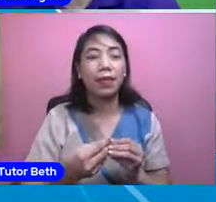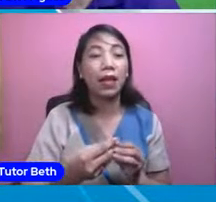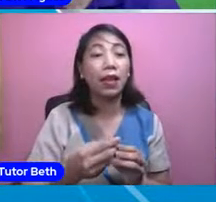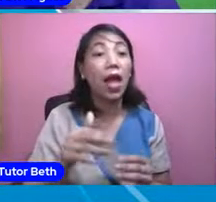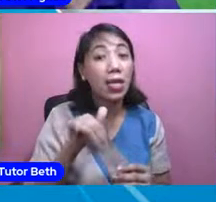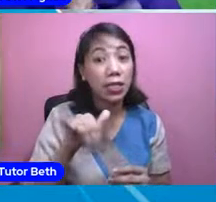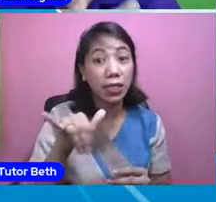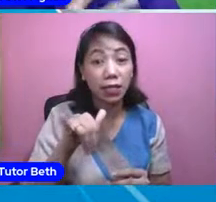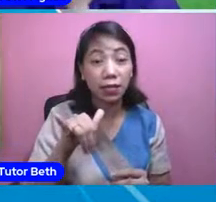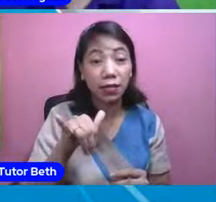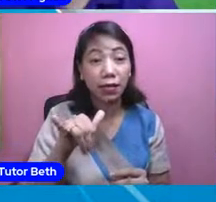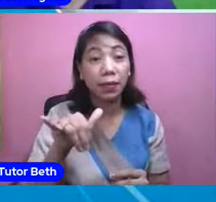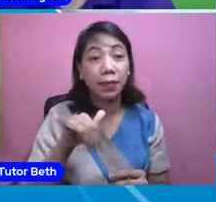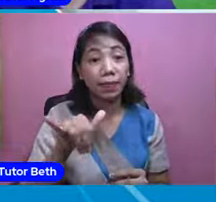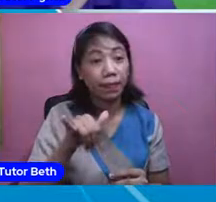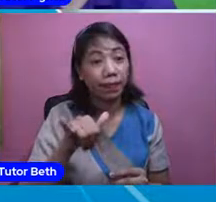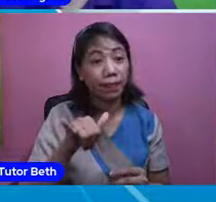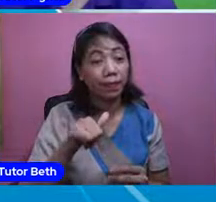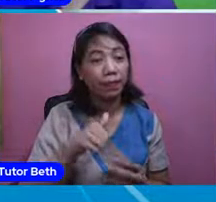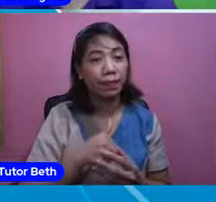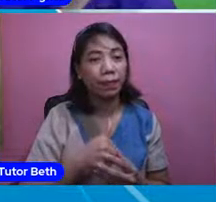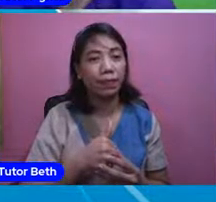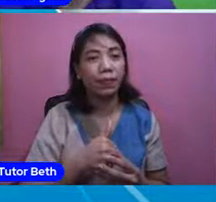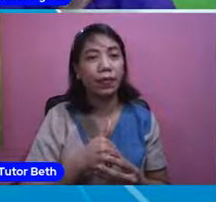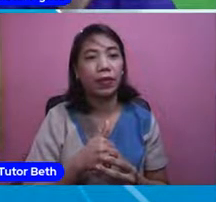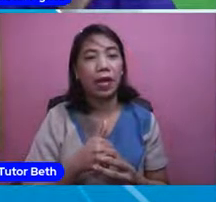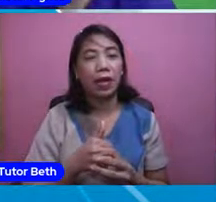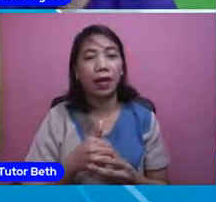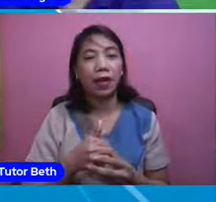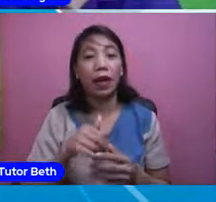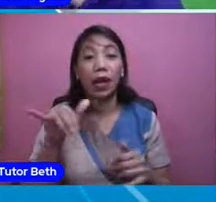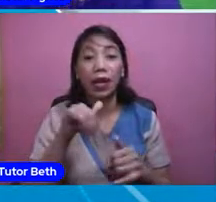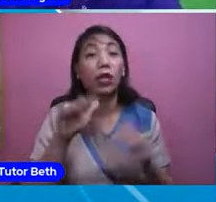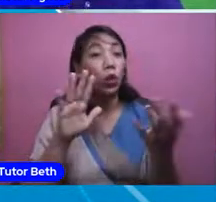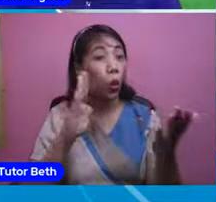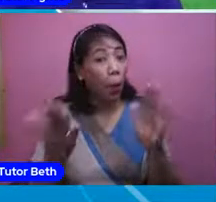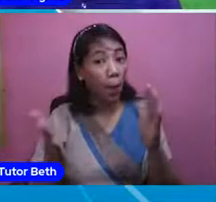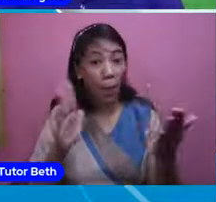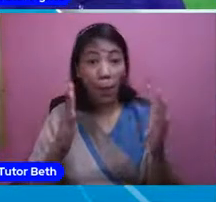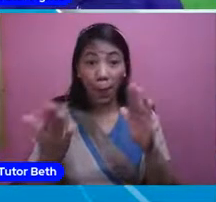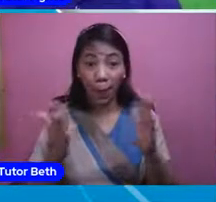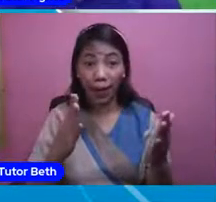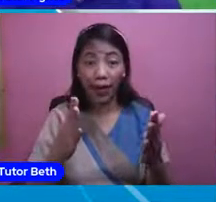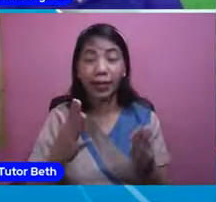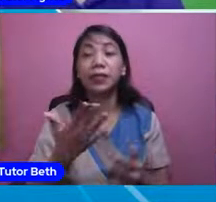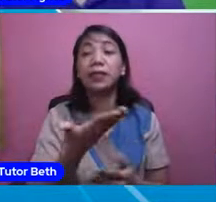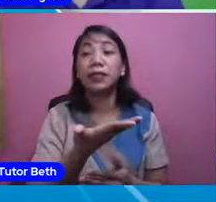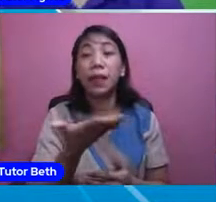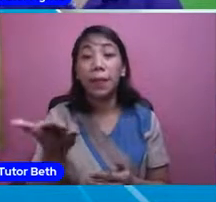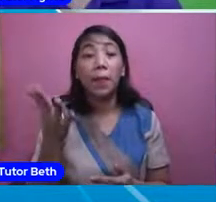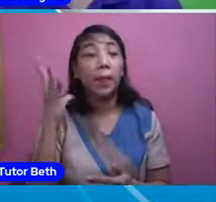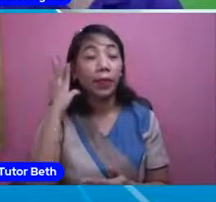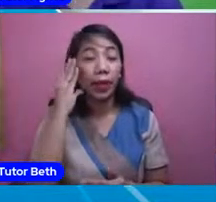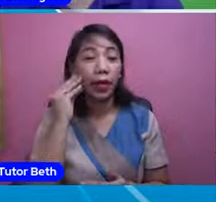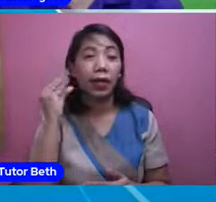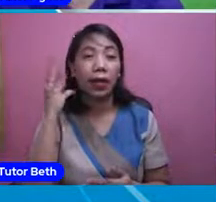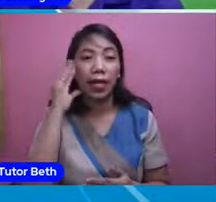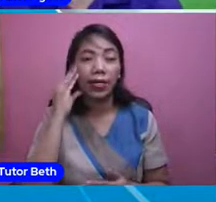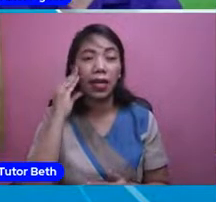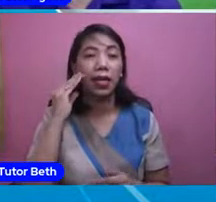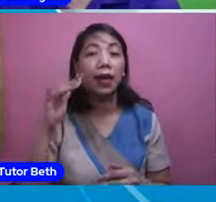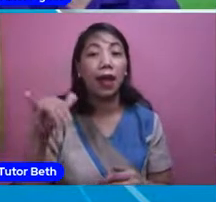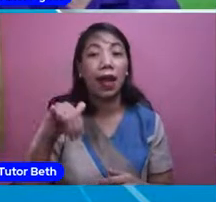ihalin tulad sa mga naranasan ng ating magulang